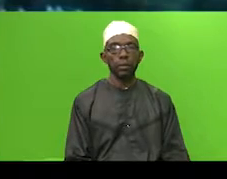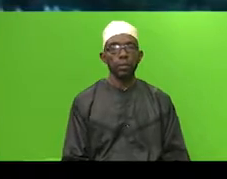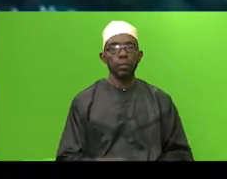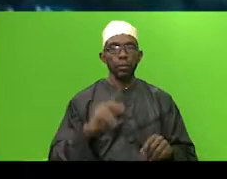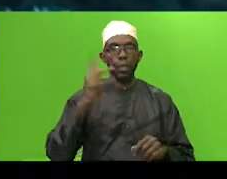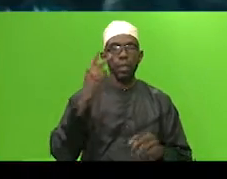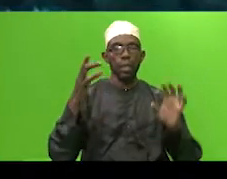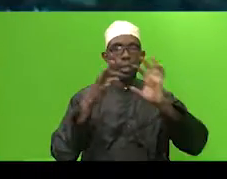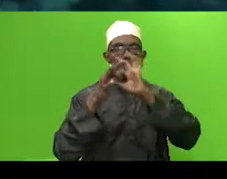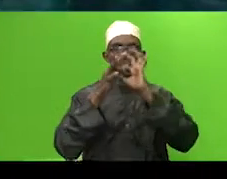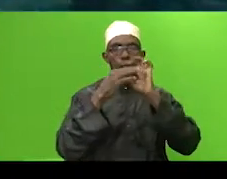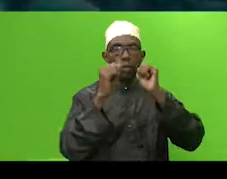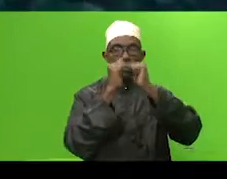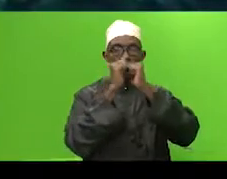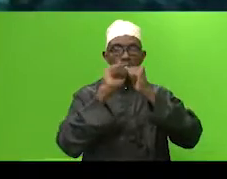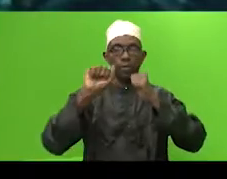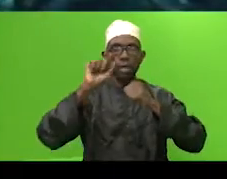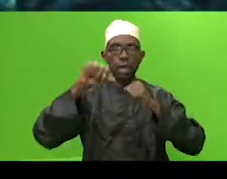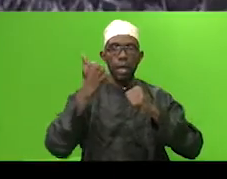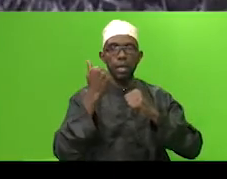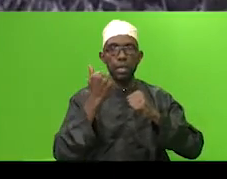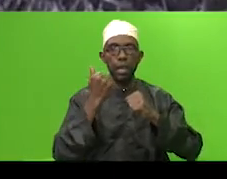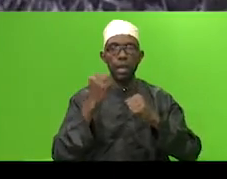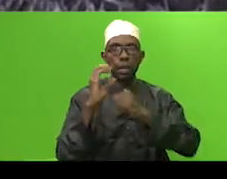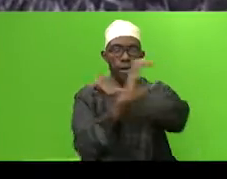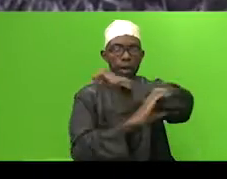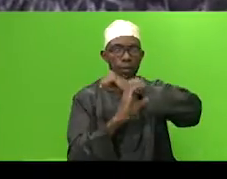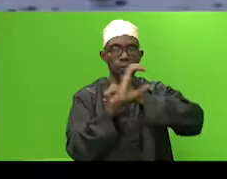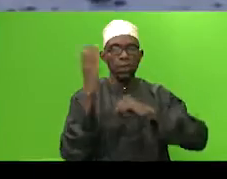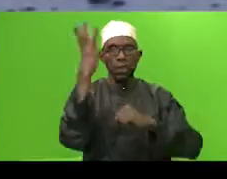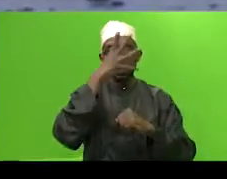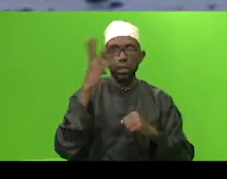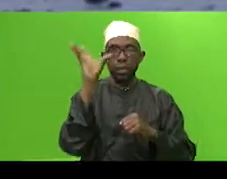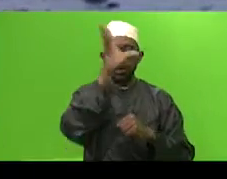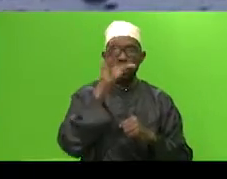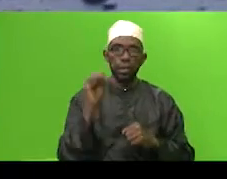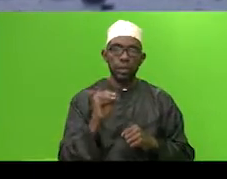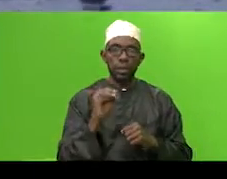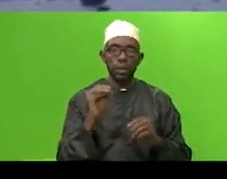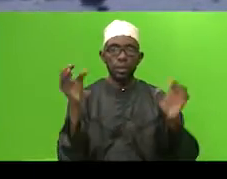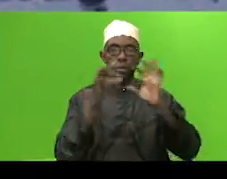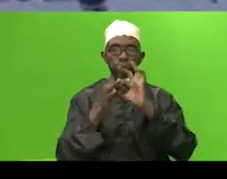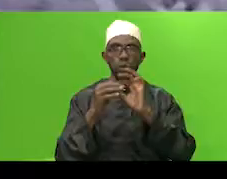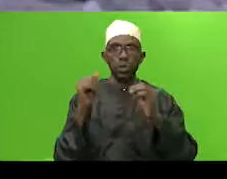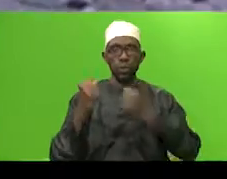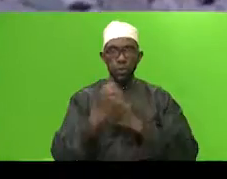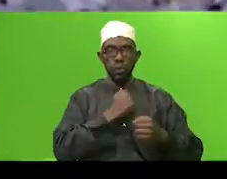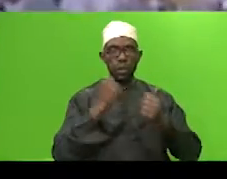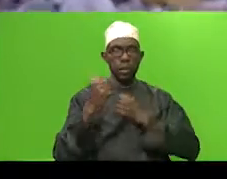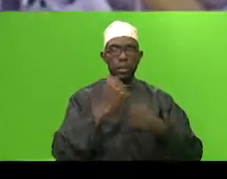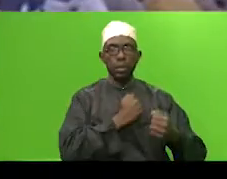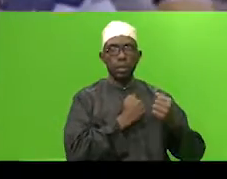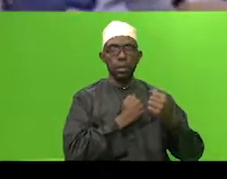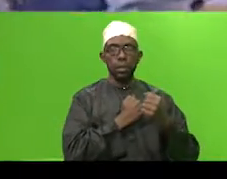Kenya joined 15 other African countries that have either adopted or proposed such bans, including Rwanda, the pioneer of